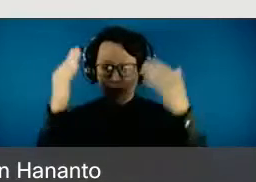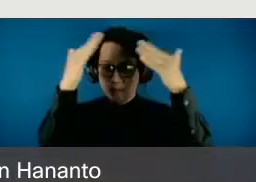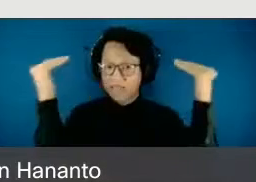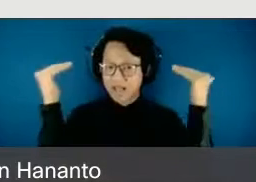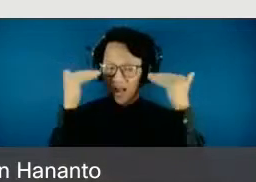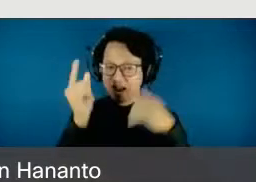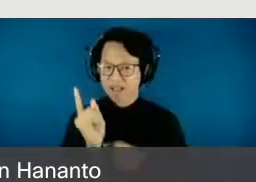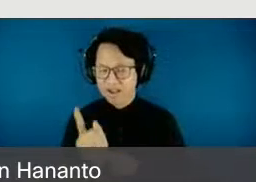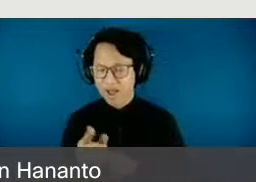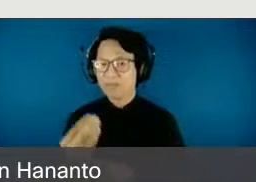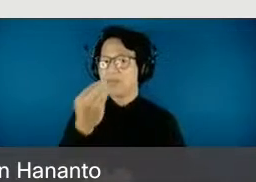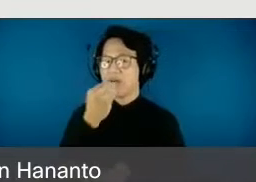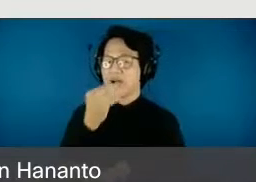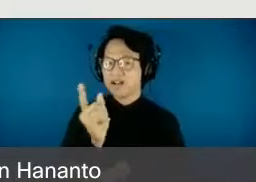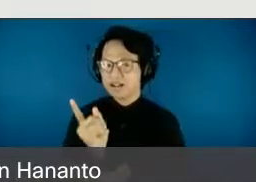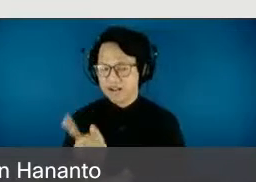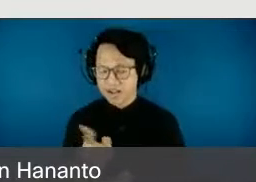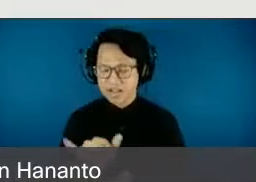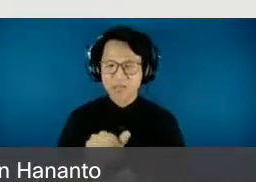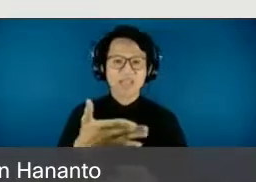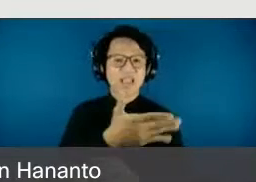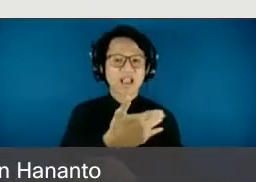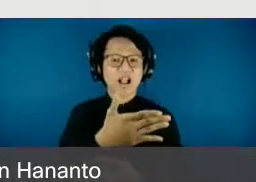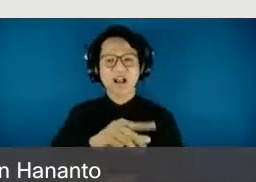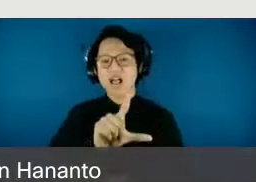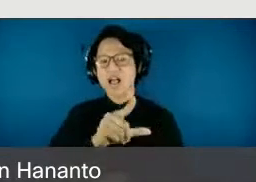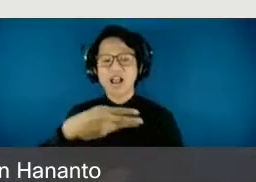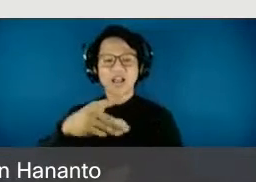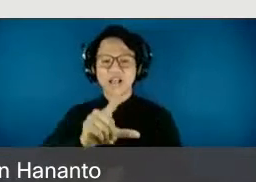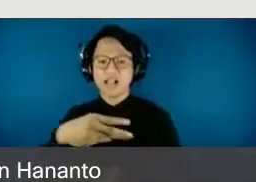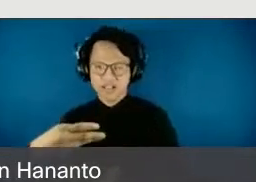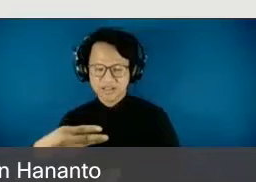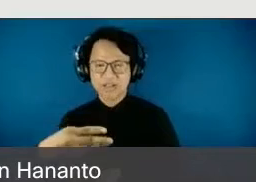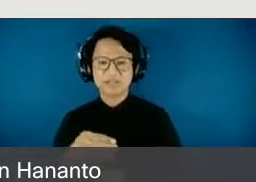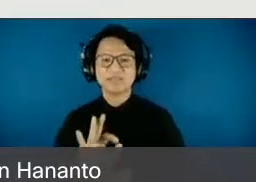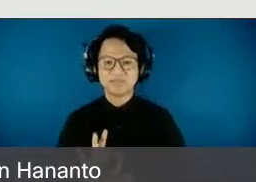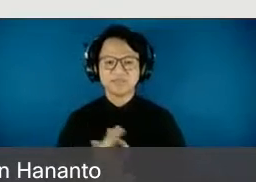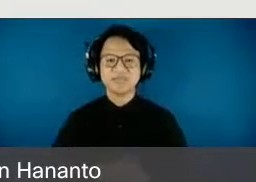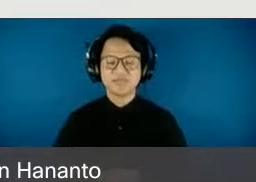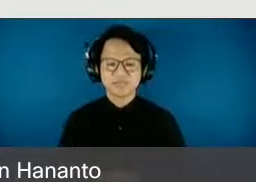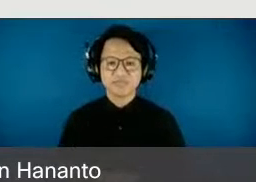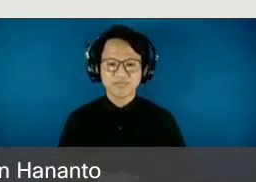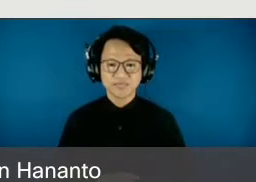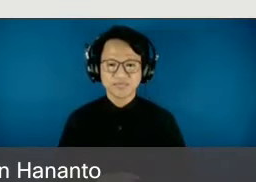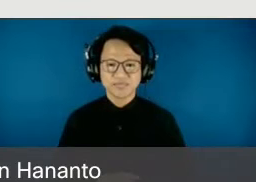untuk pangan, juga untuk seperti ikan lele. Okay, the next slide.